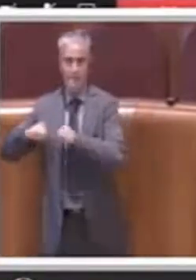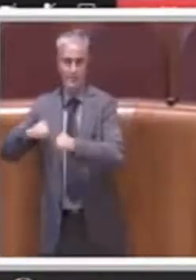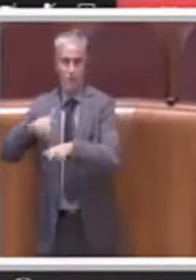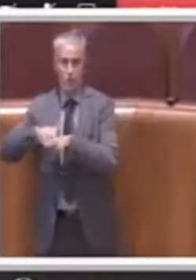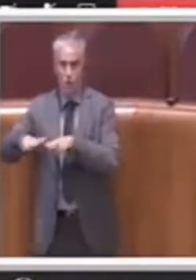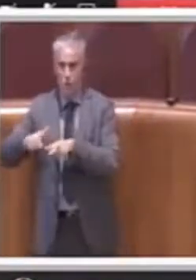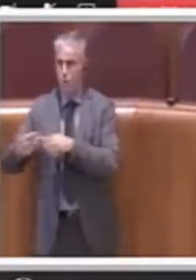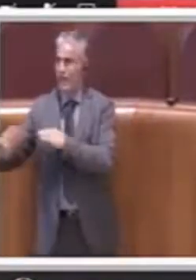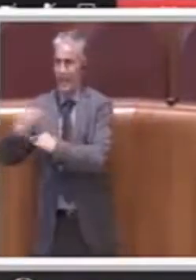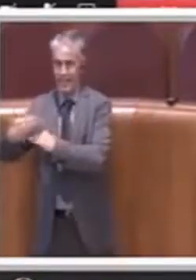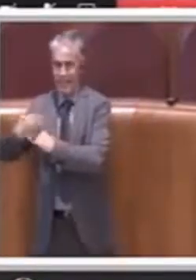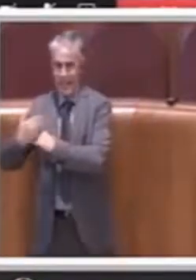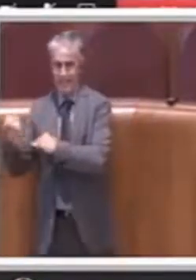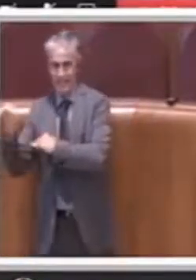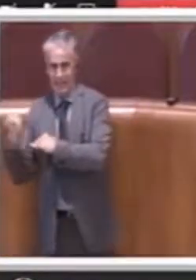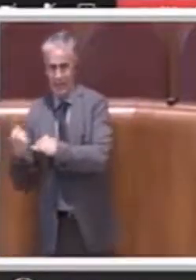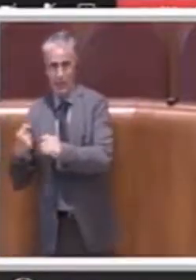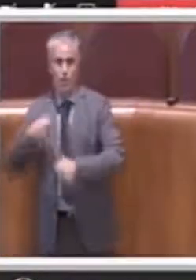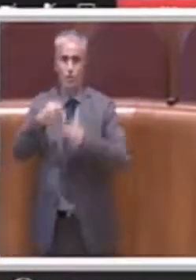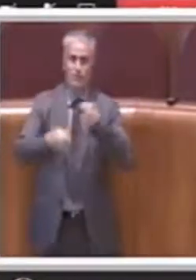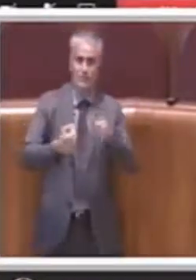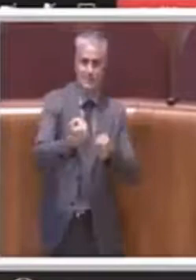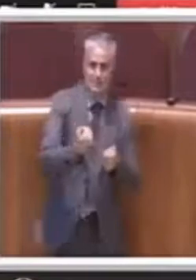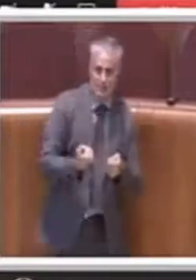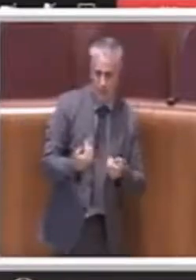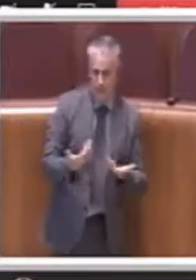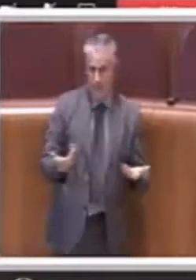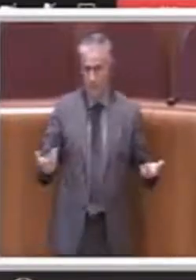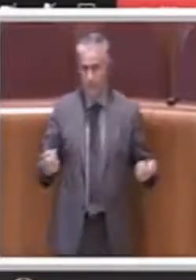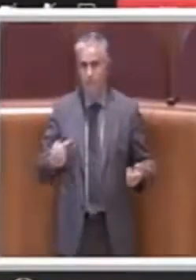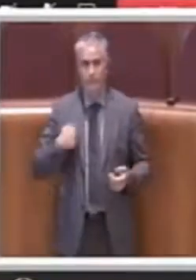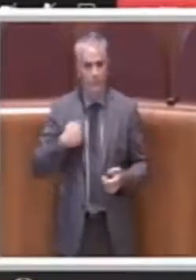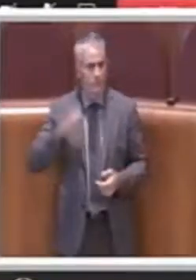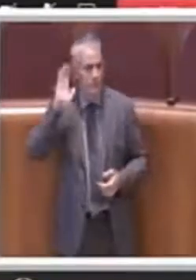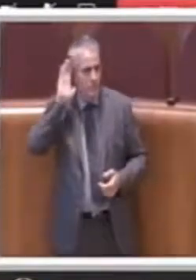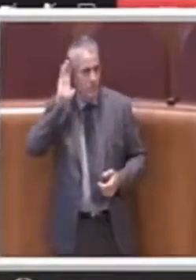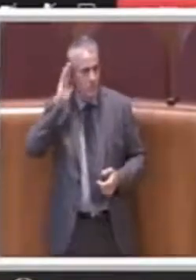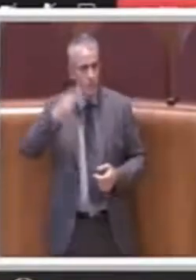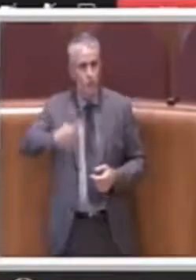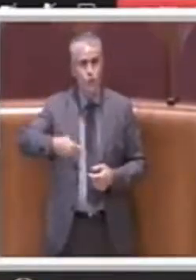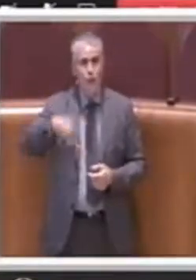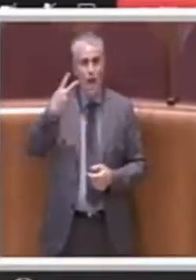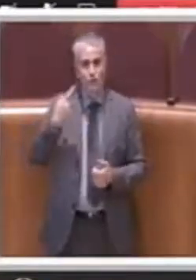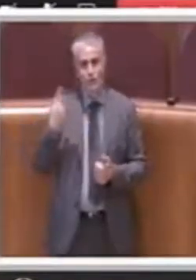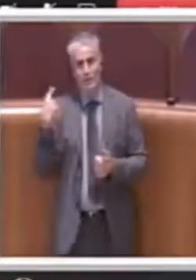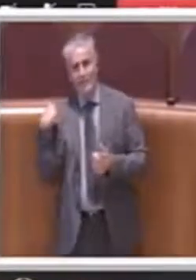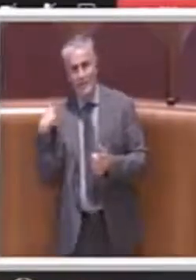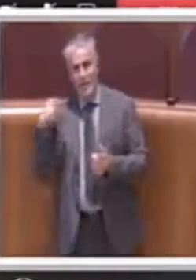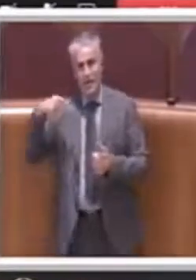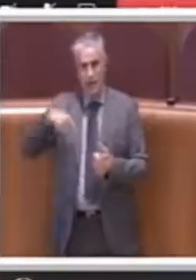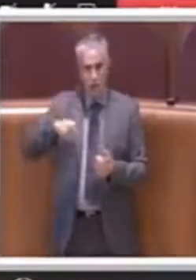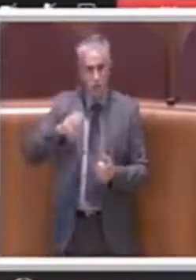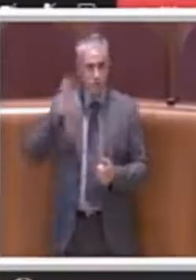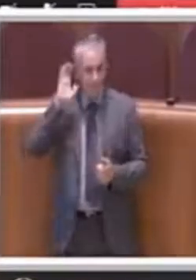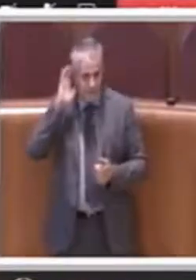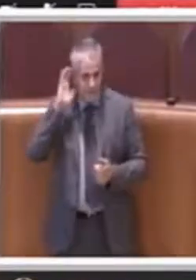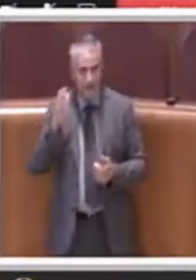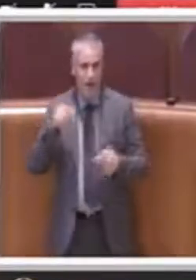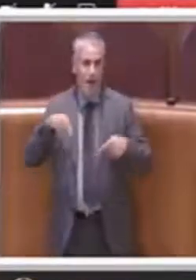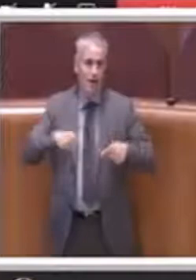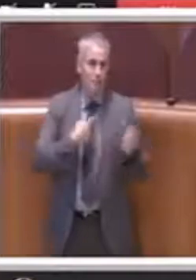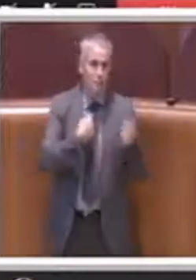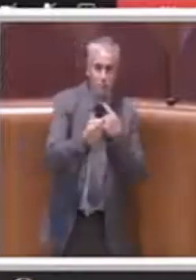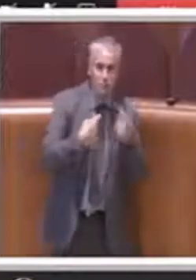sentito diverse cose, ovviamente, in questi 2 giorni, come quando, insomma, ripeto, poi si parla un po' di tutto